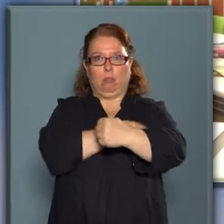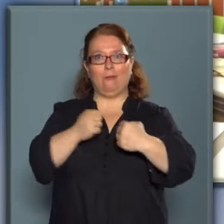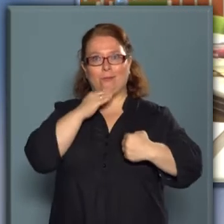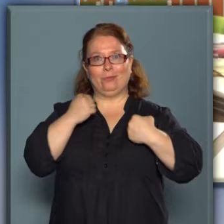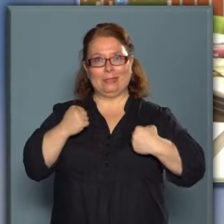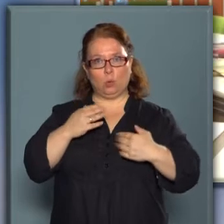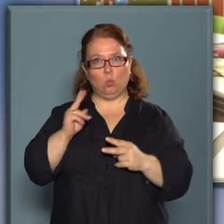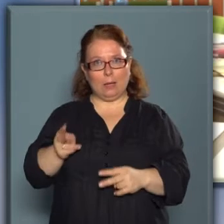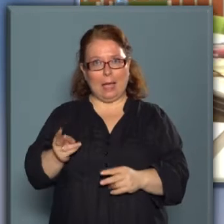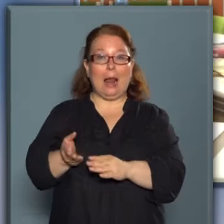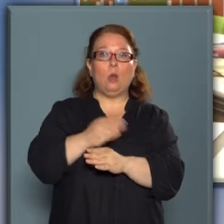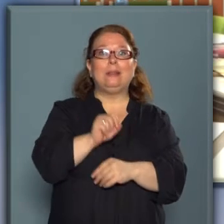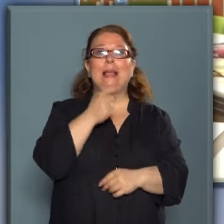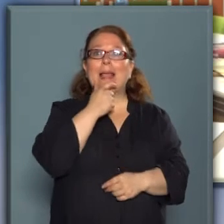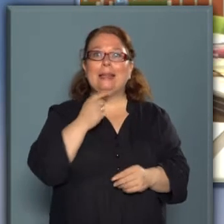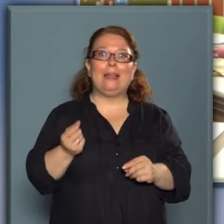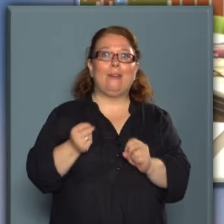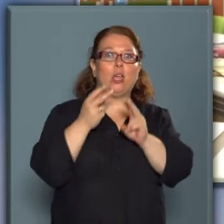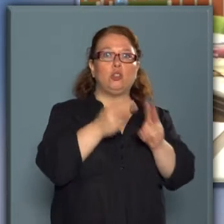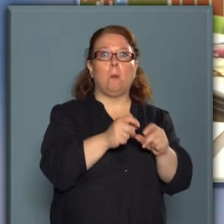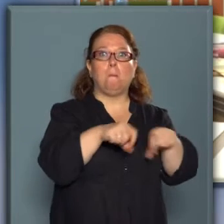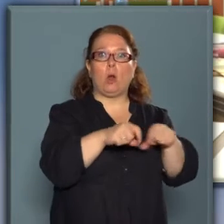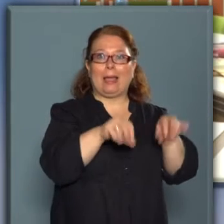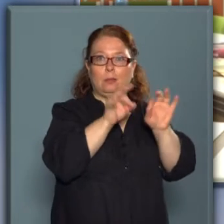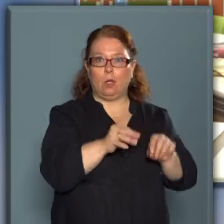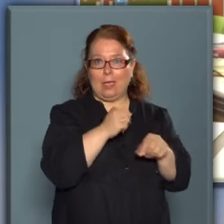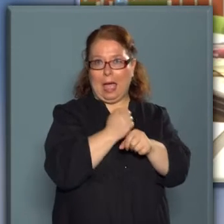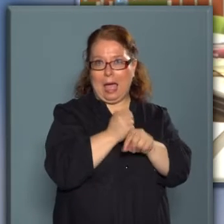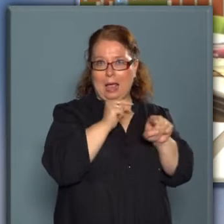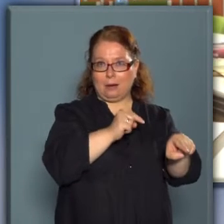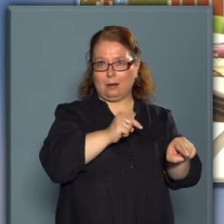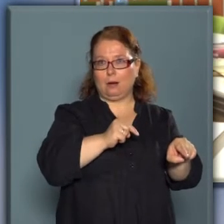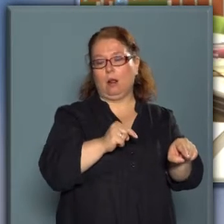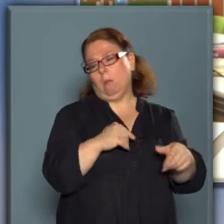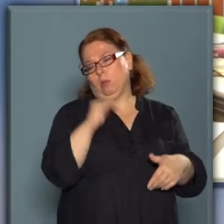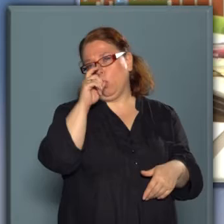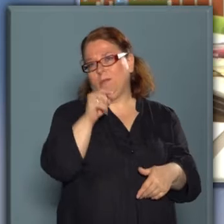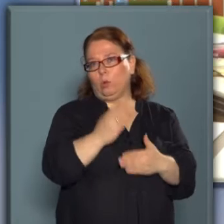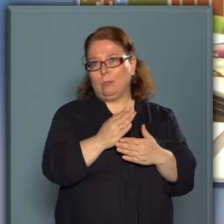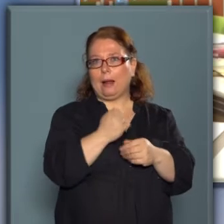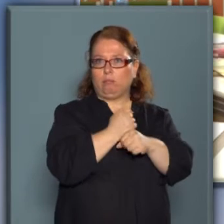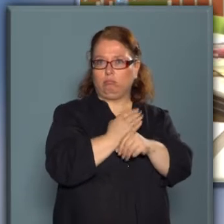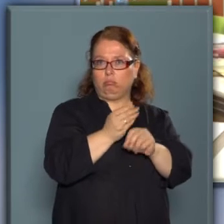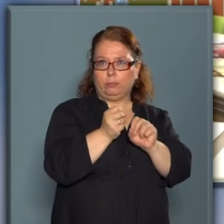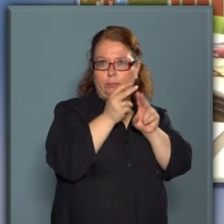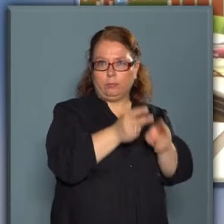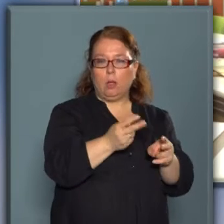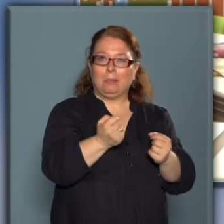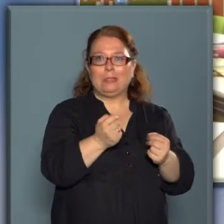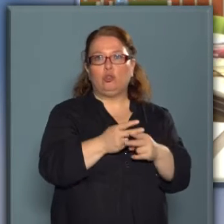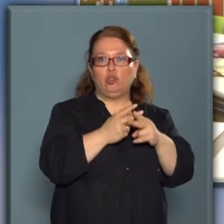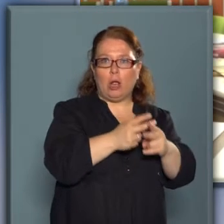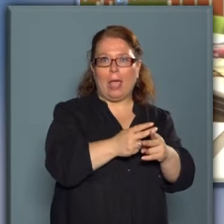erősebb fizikum kellett, tehát 12 éves korában ő elment a parkettagyárba, mint nagyobb fiúcska dolgozni, hogy egy